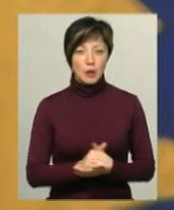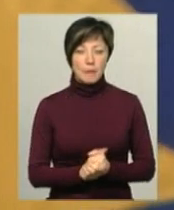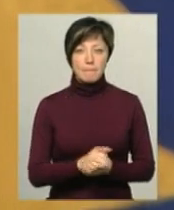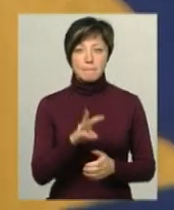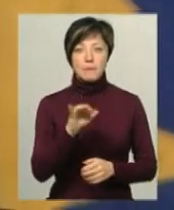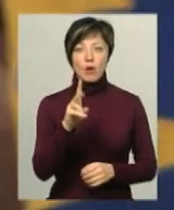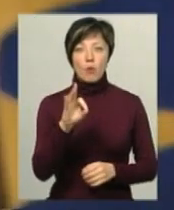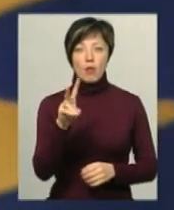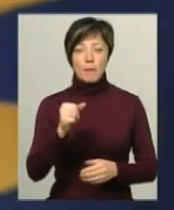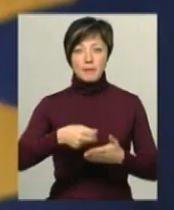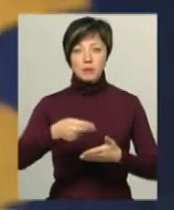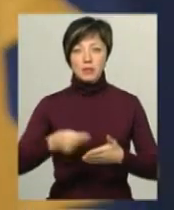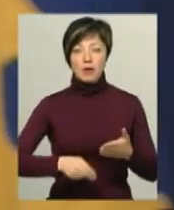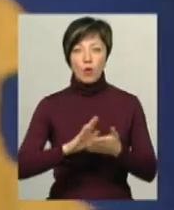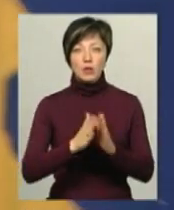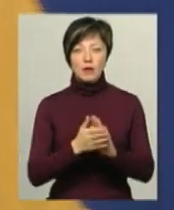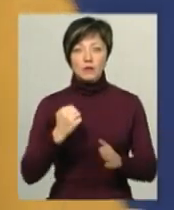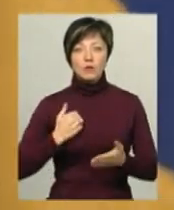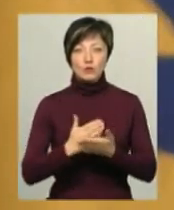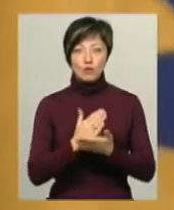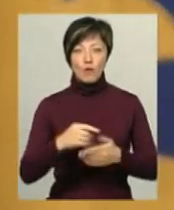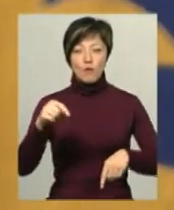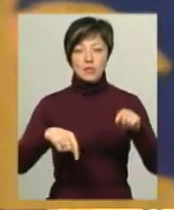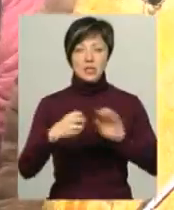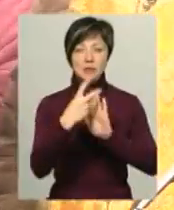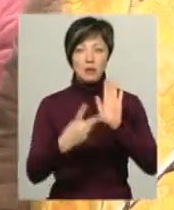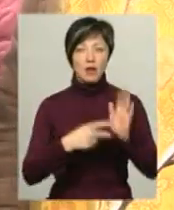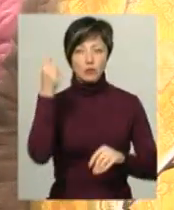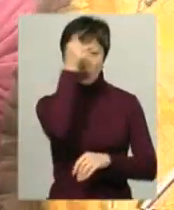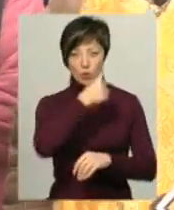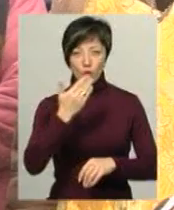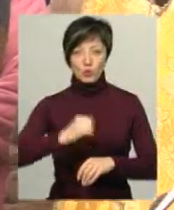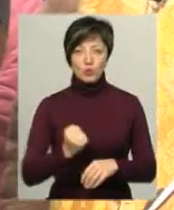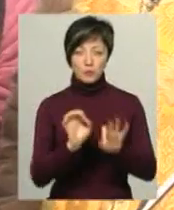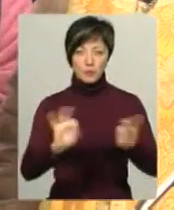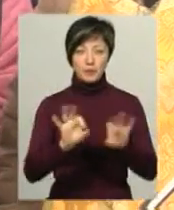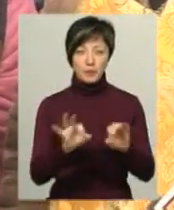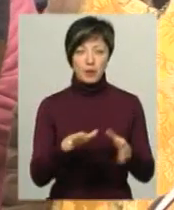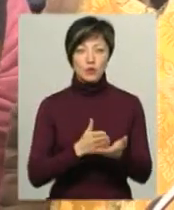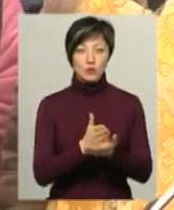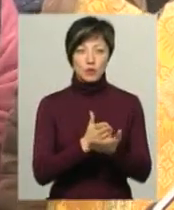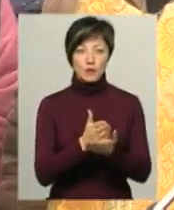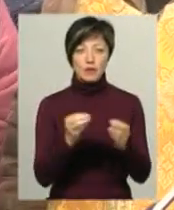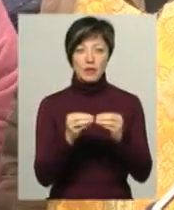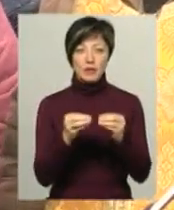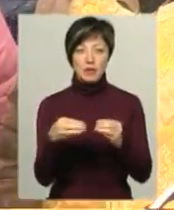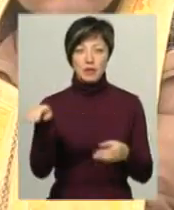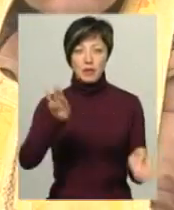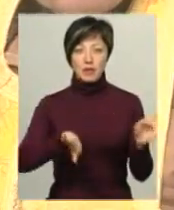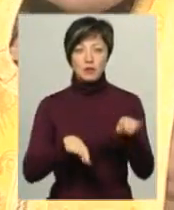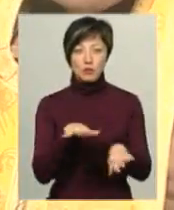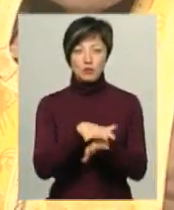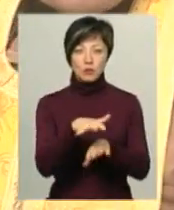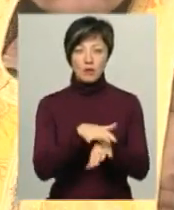Голубєв підписав контракт на військову службу восени 2017 року, каже його побратим Олег Абрамов. Проходив службу у 10-й гірсько-штурмовій